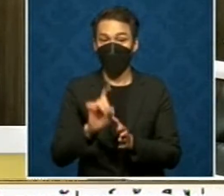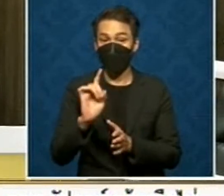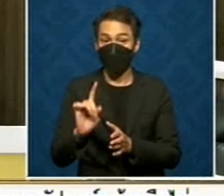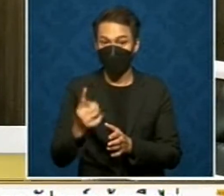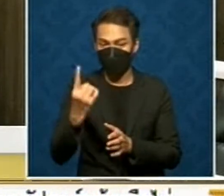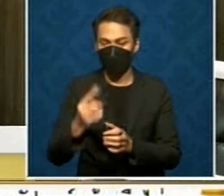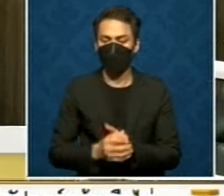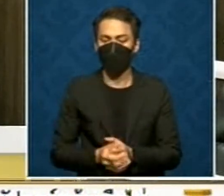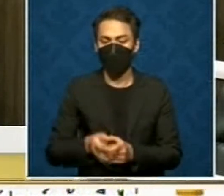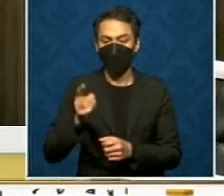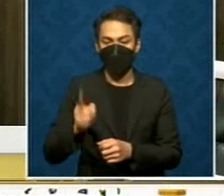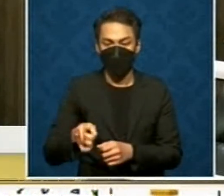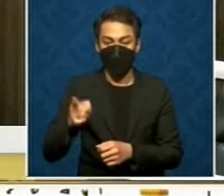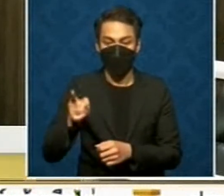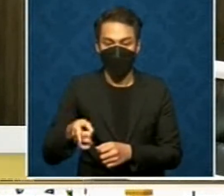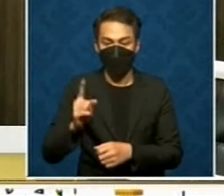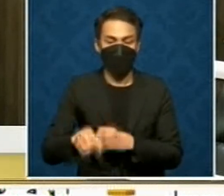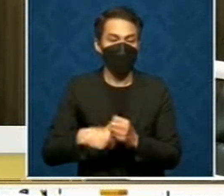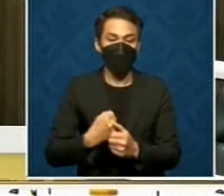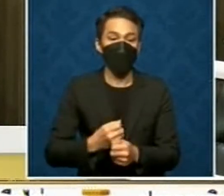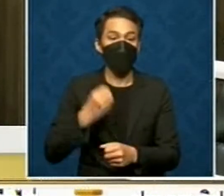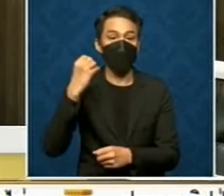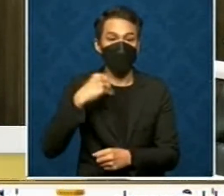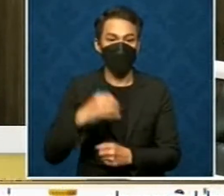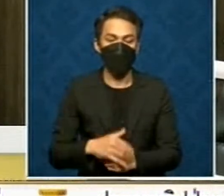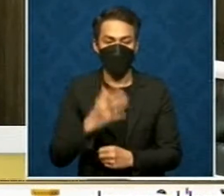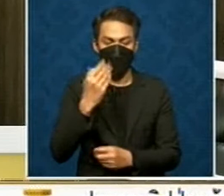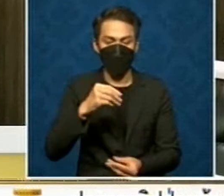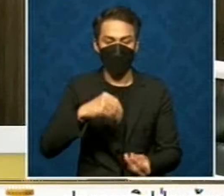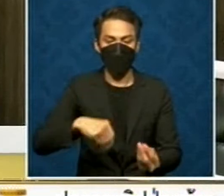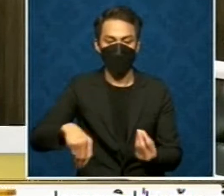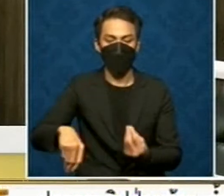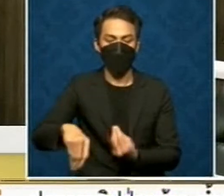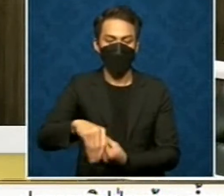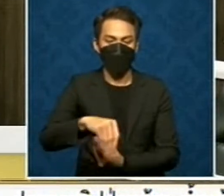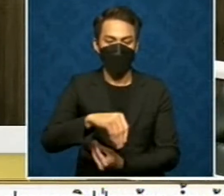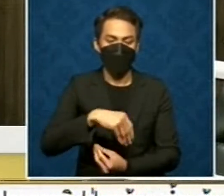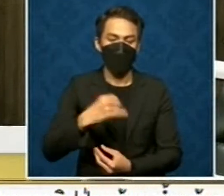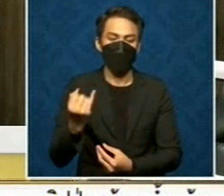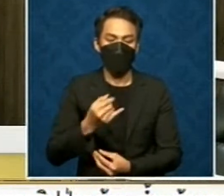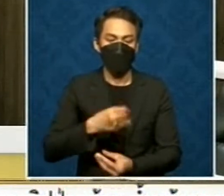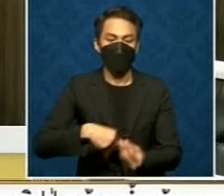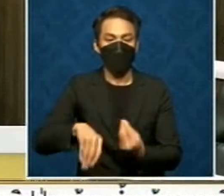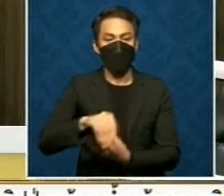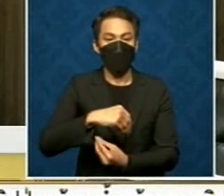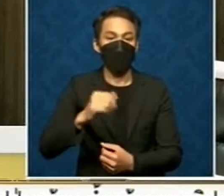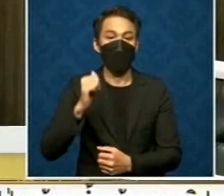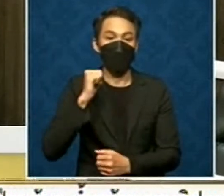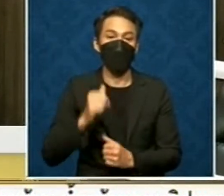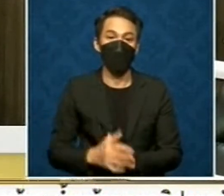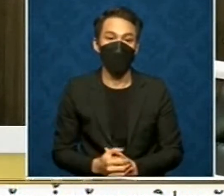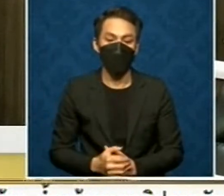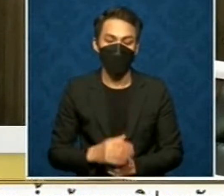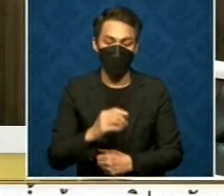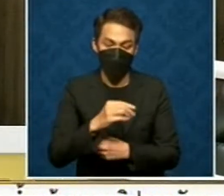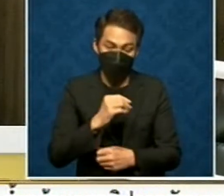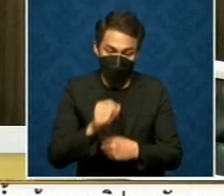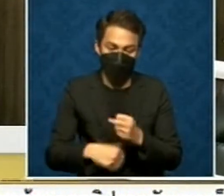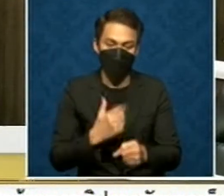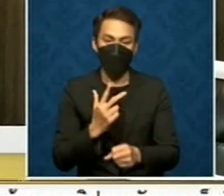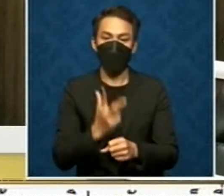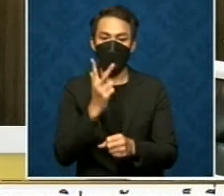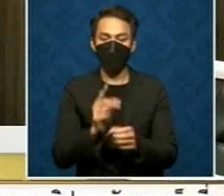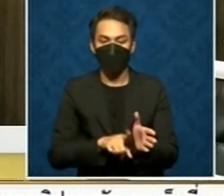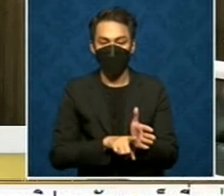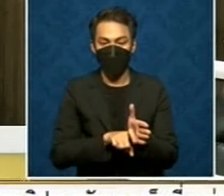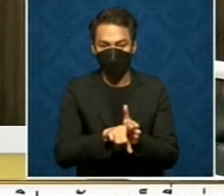ซ้ำแล้วซ้ำอกทุกปีเพรามมวงจรอุบาทของการปกปิดข้อมูลเหอนเดิมสามปีเจอไปสามโลกจาก